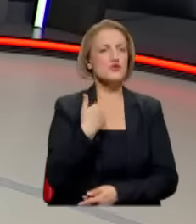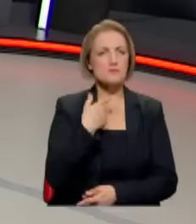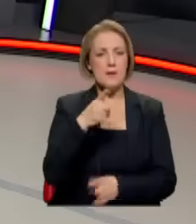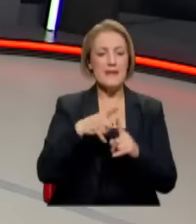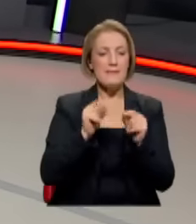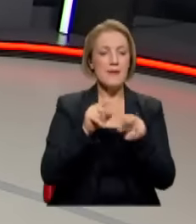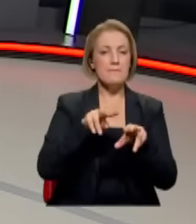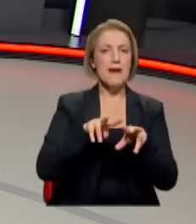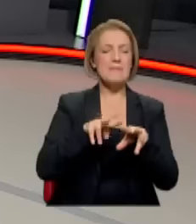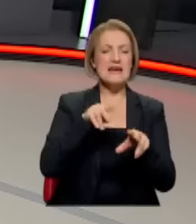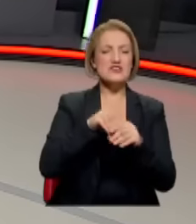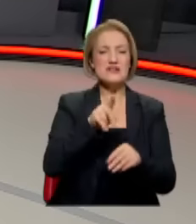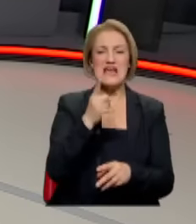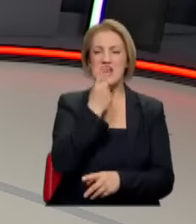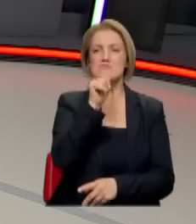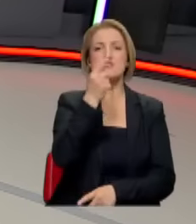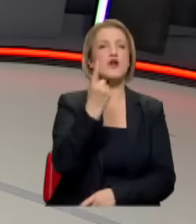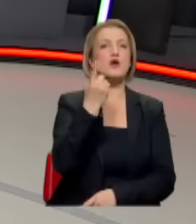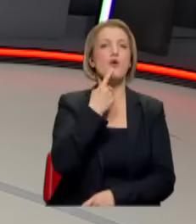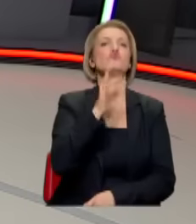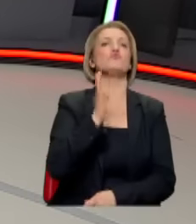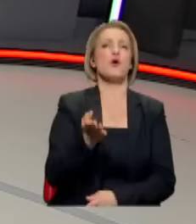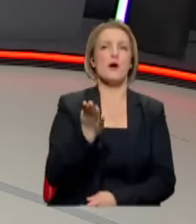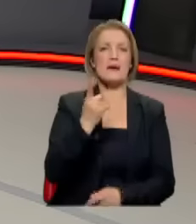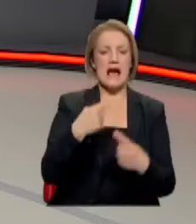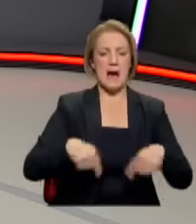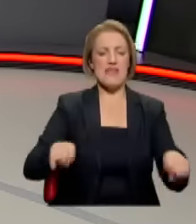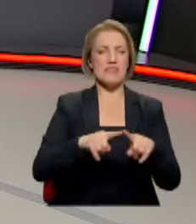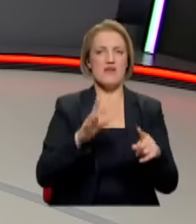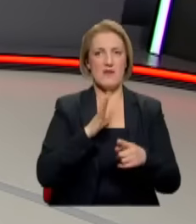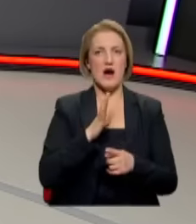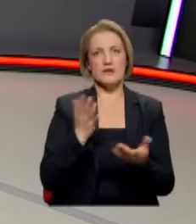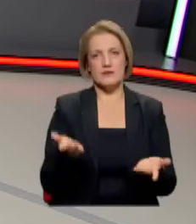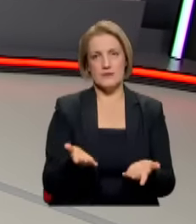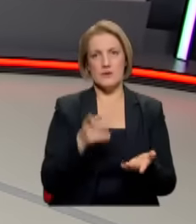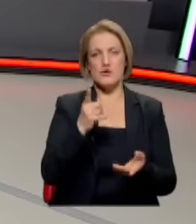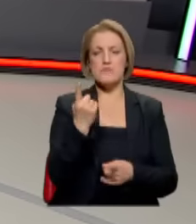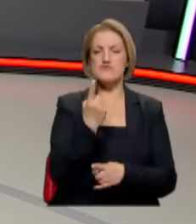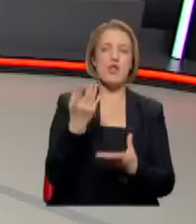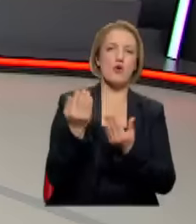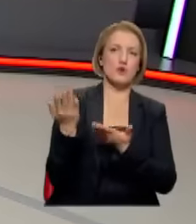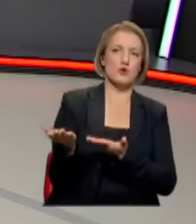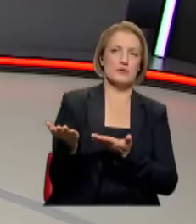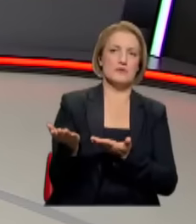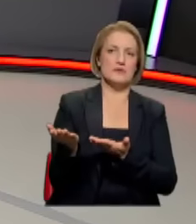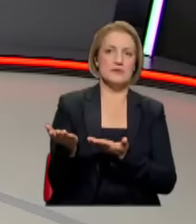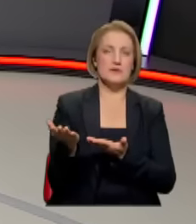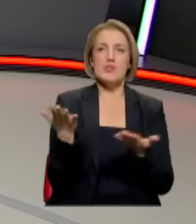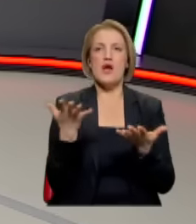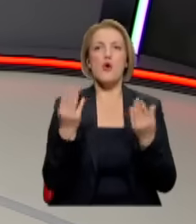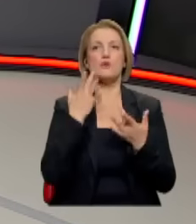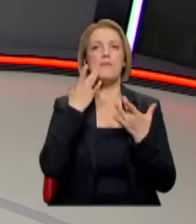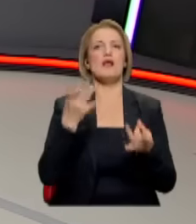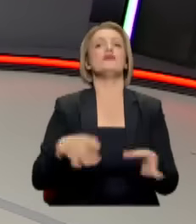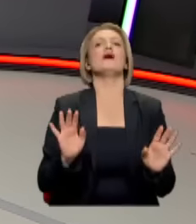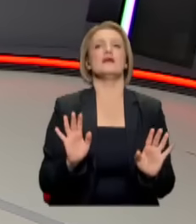konuşulmadı bu bunun gibi hiçbir şey mecliste konuşulmuyor bir kabine var orada bir şeyler oluyor Ne olduğu da